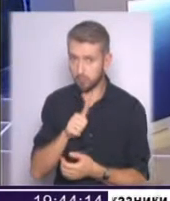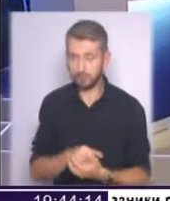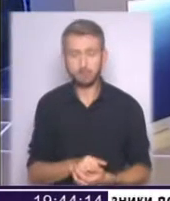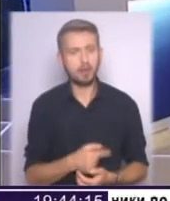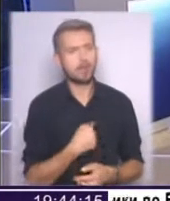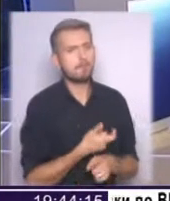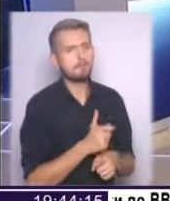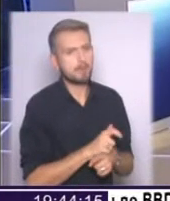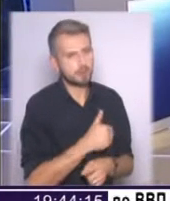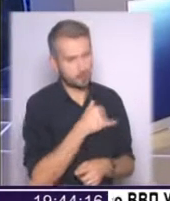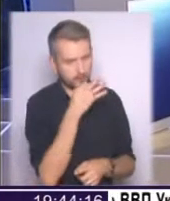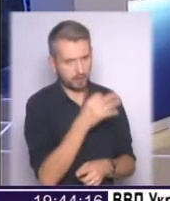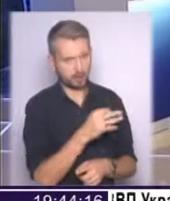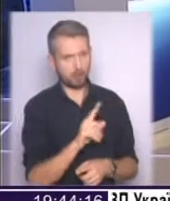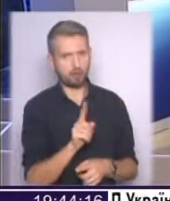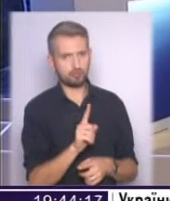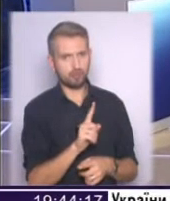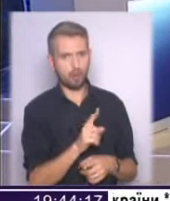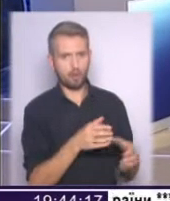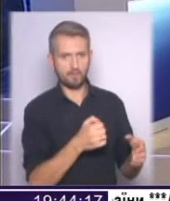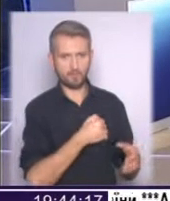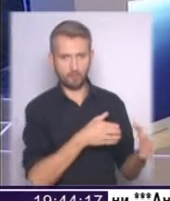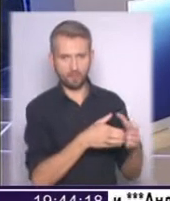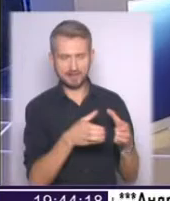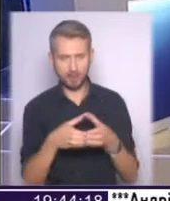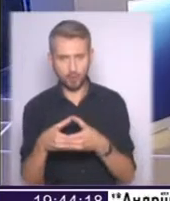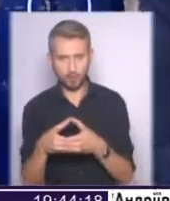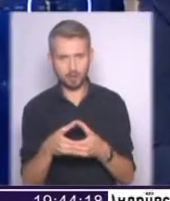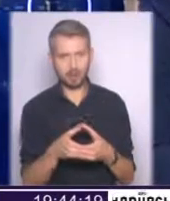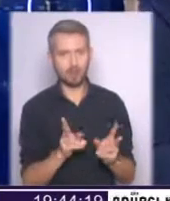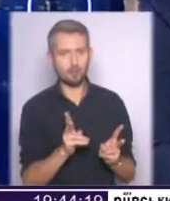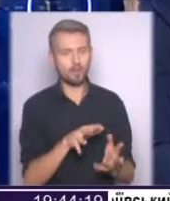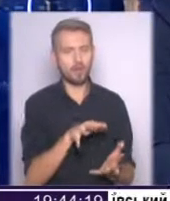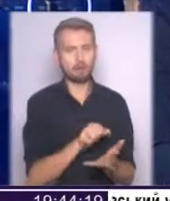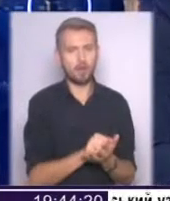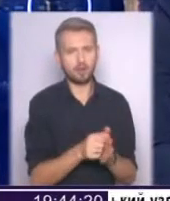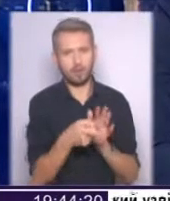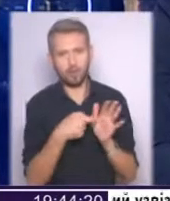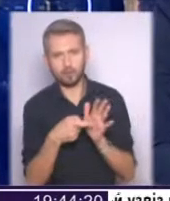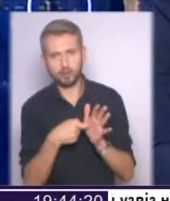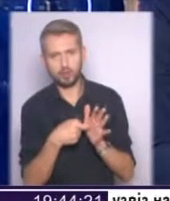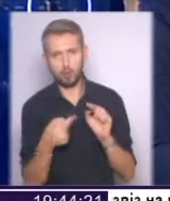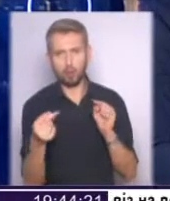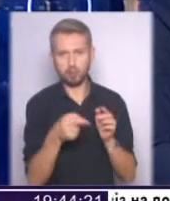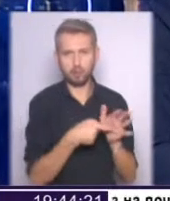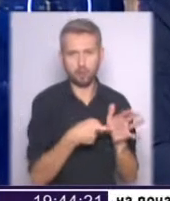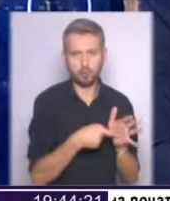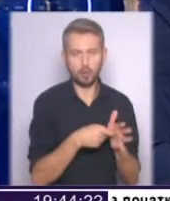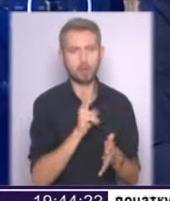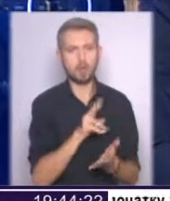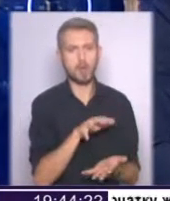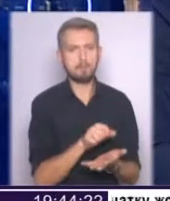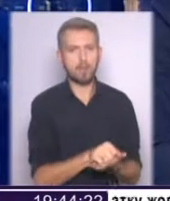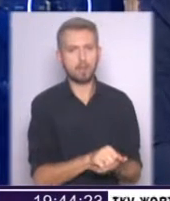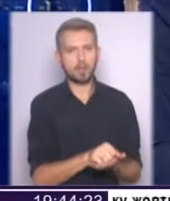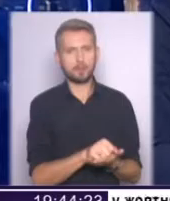більше хочу сказати, що загони військові, які займаються розвідкою, контррозвідкою, які займаються